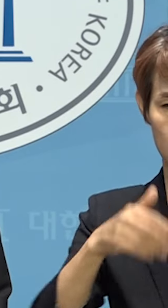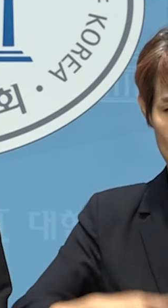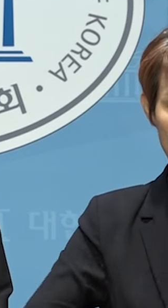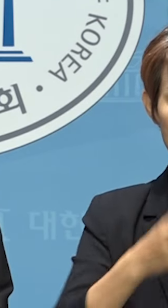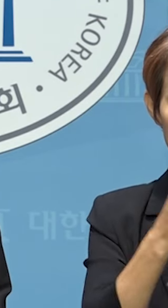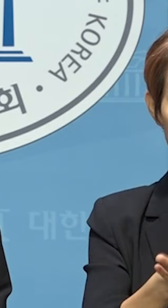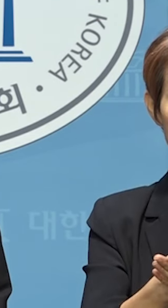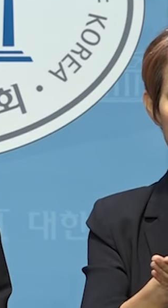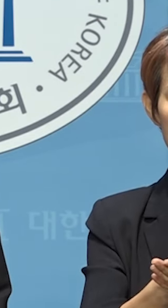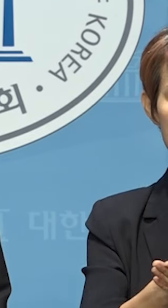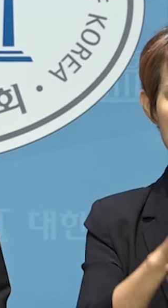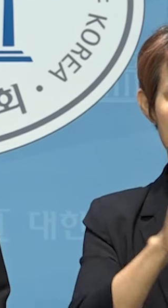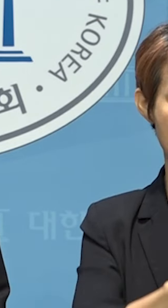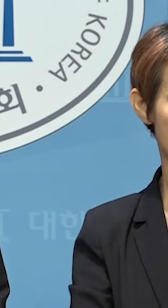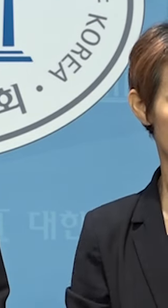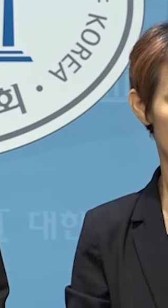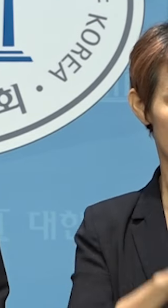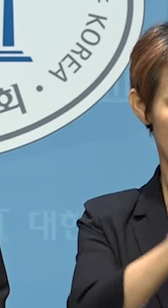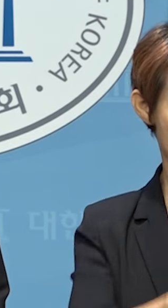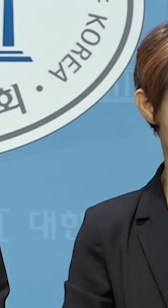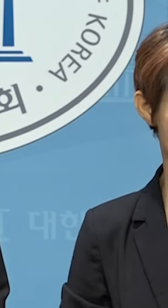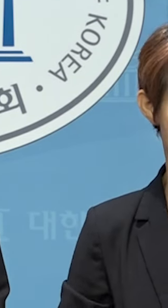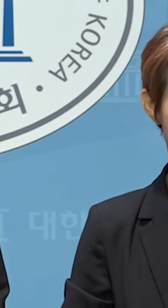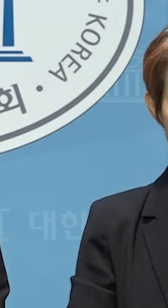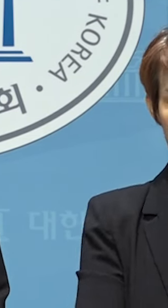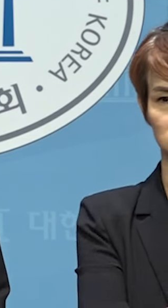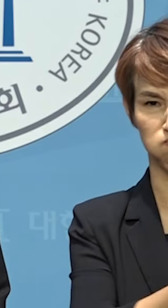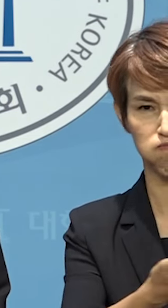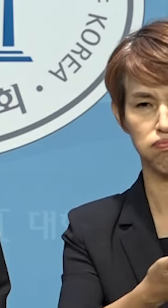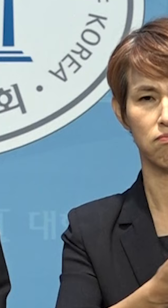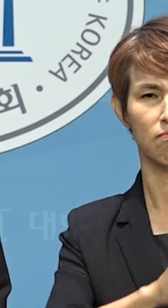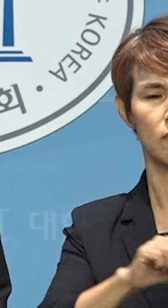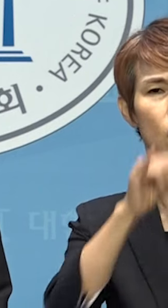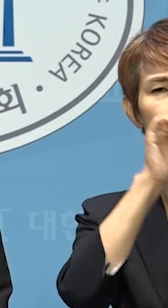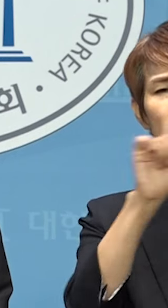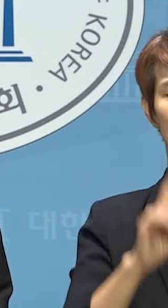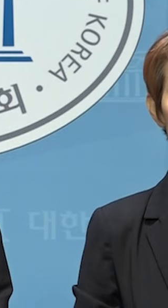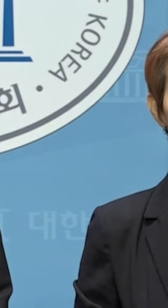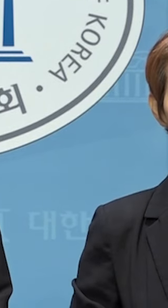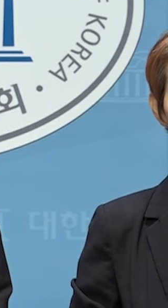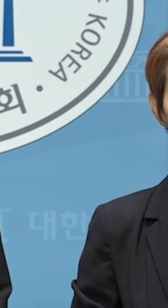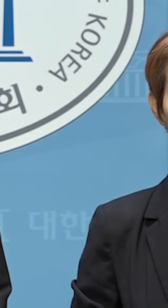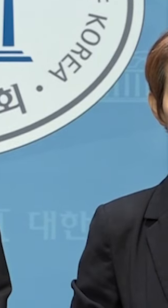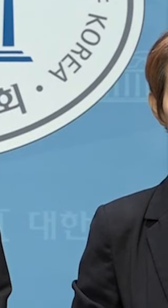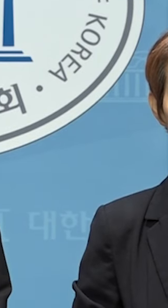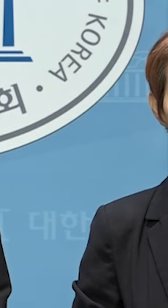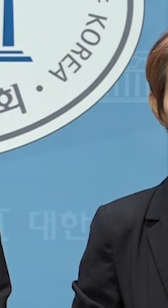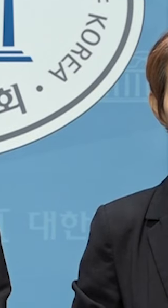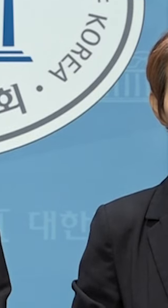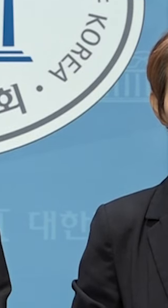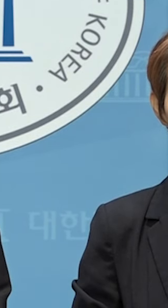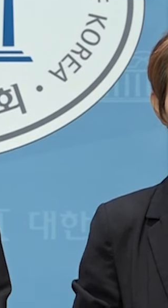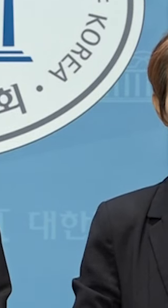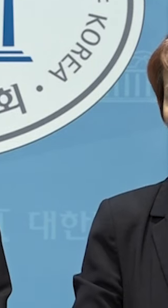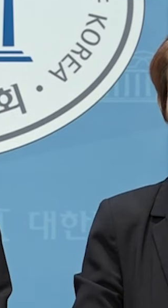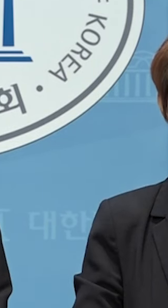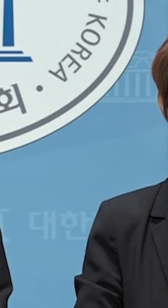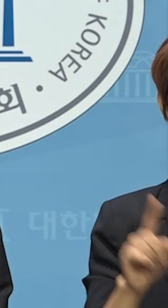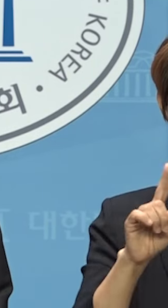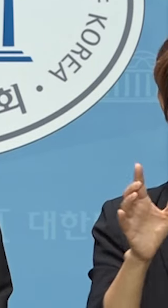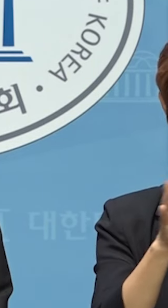의석수를 무기로 밀어붙이고 있는 것입니다 기승전 마라는 답을